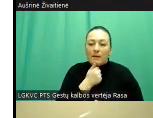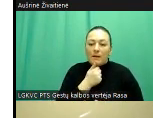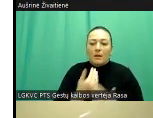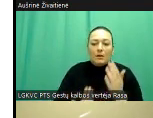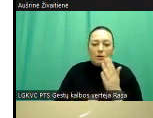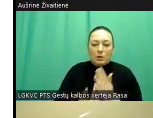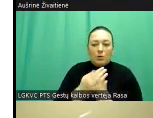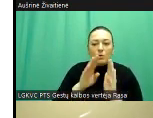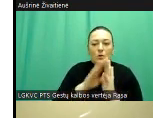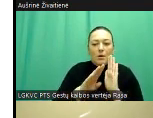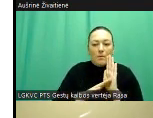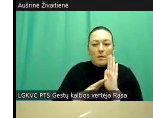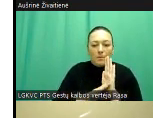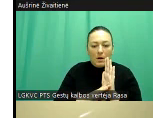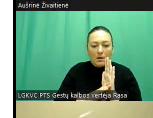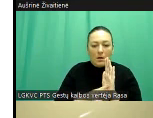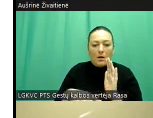programą apėmė ir